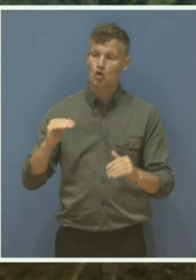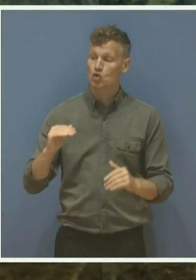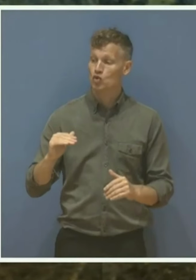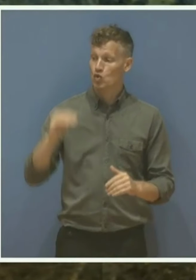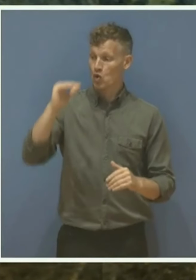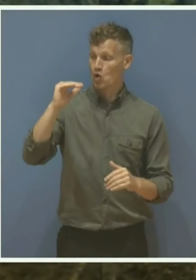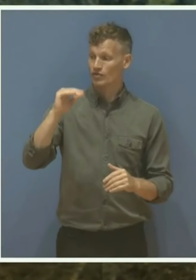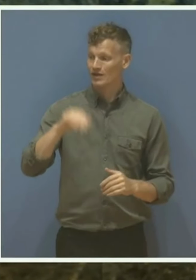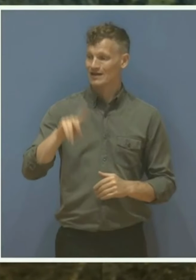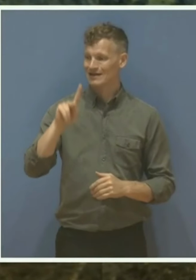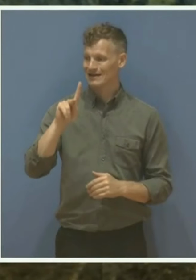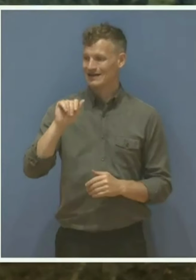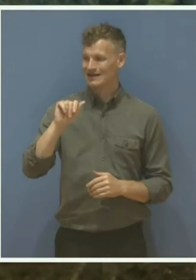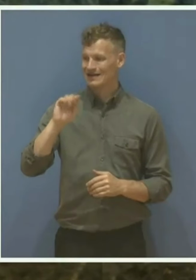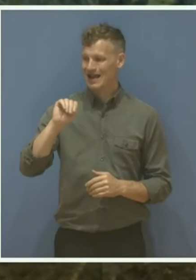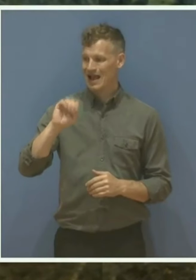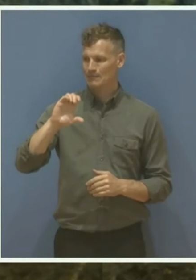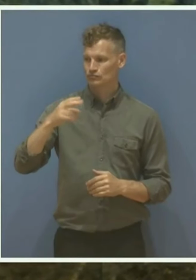Севера-Камчатки